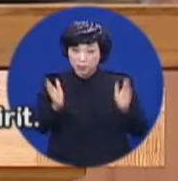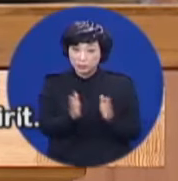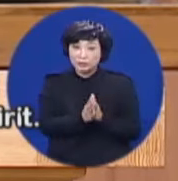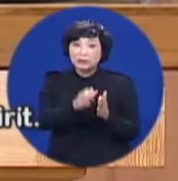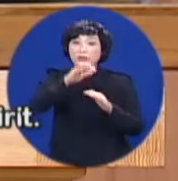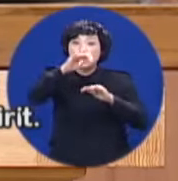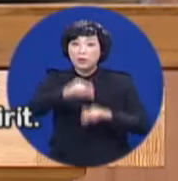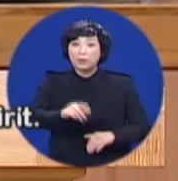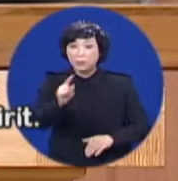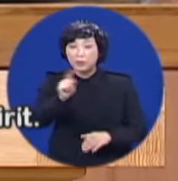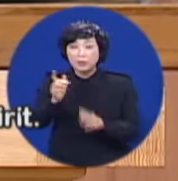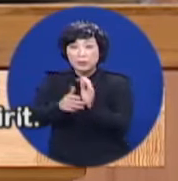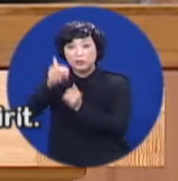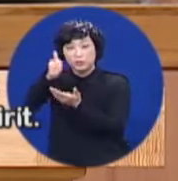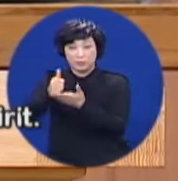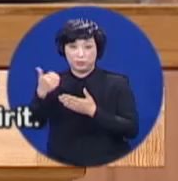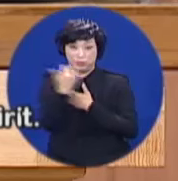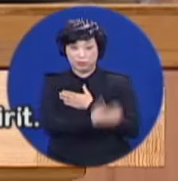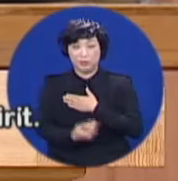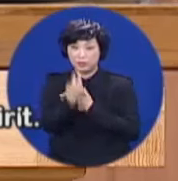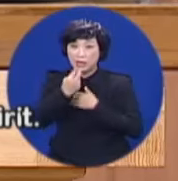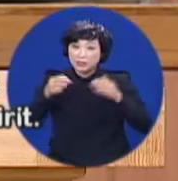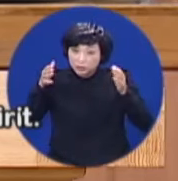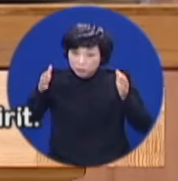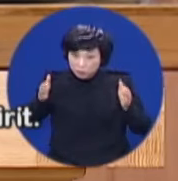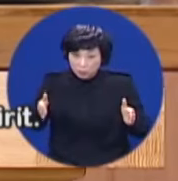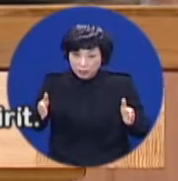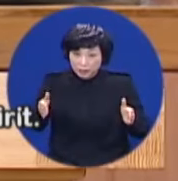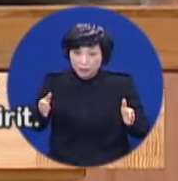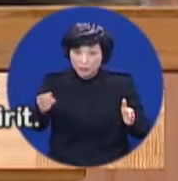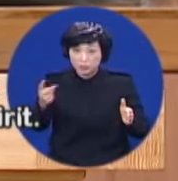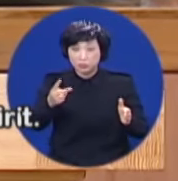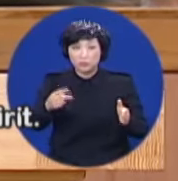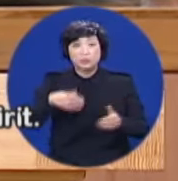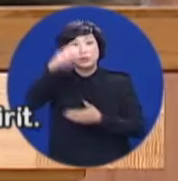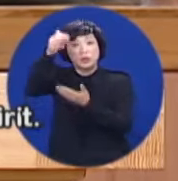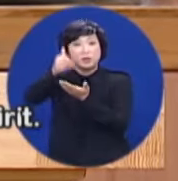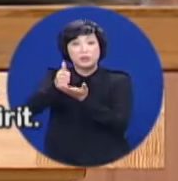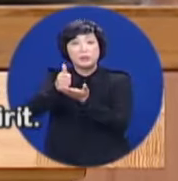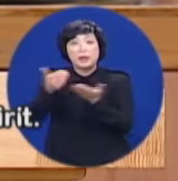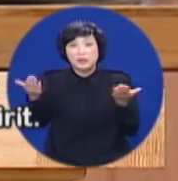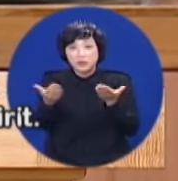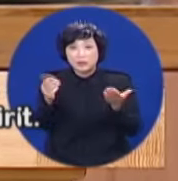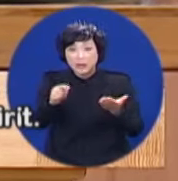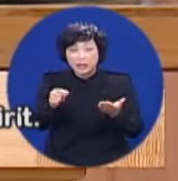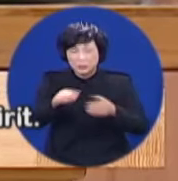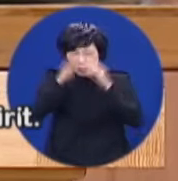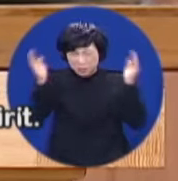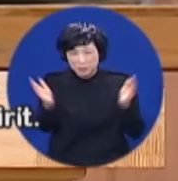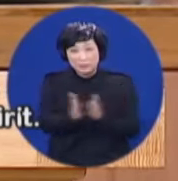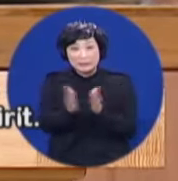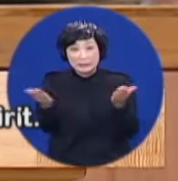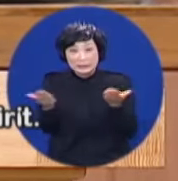예수 그리스도께서 육체로 계시며 성령으로 역사하시던